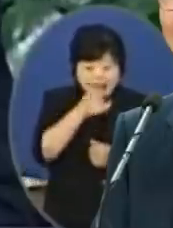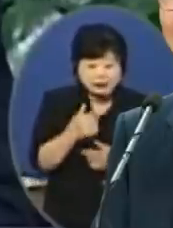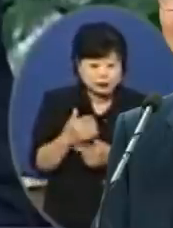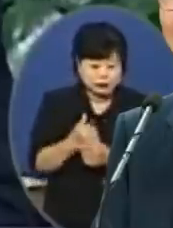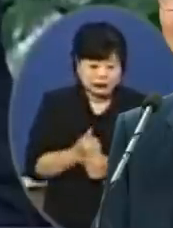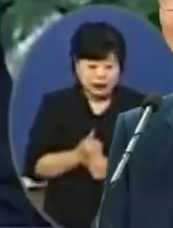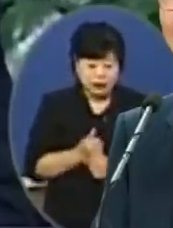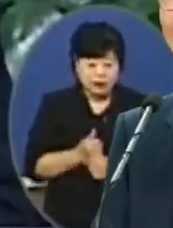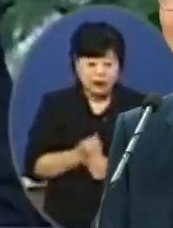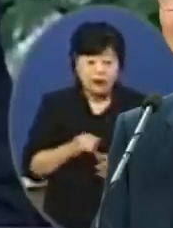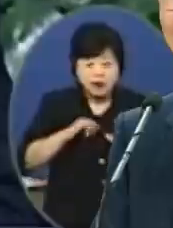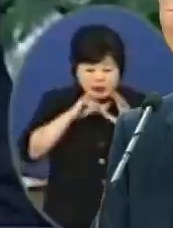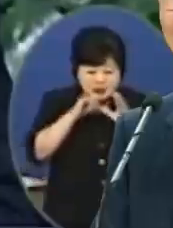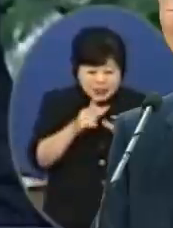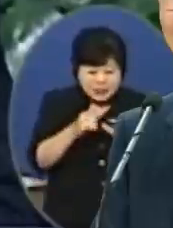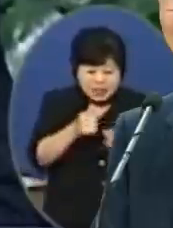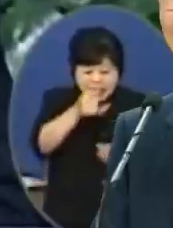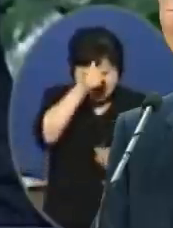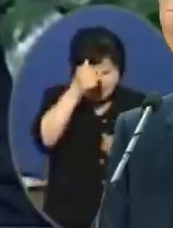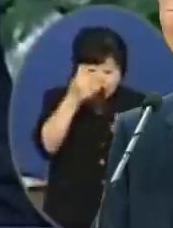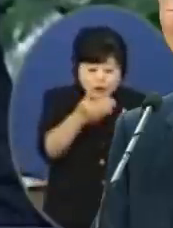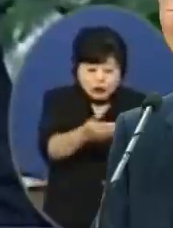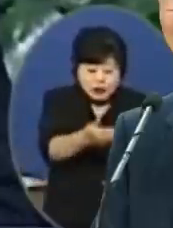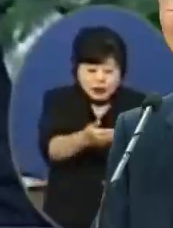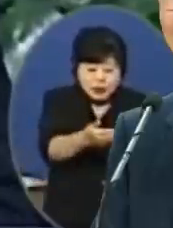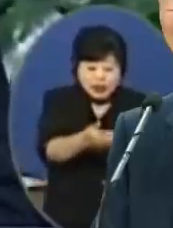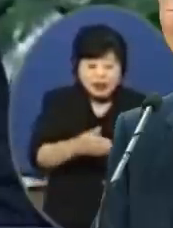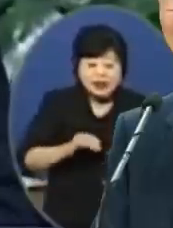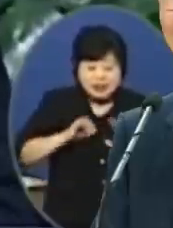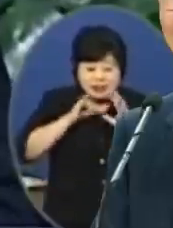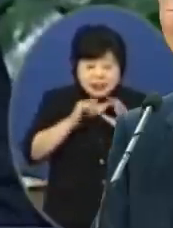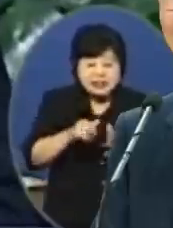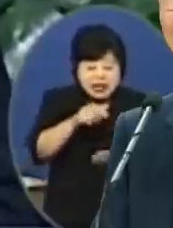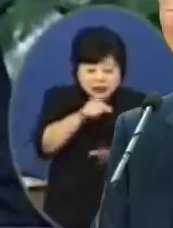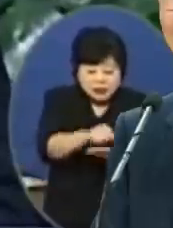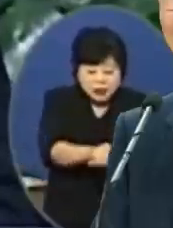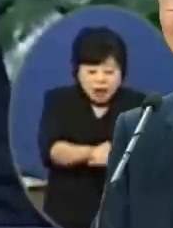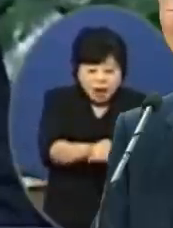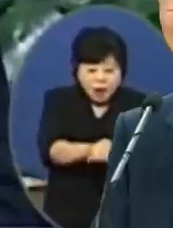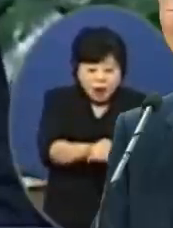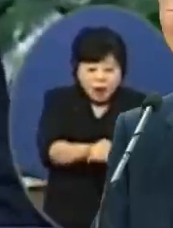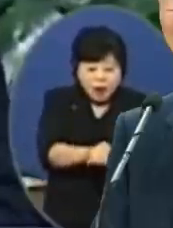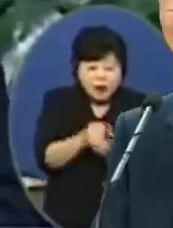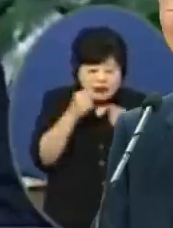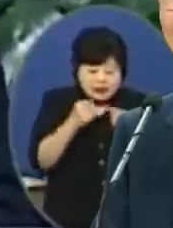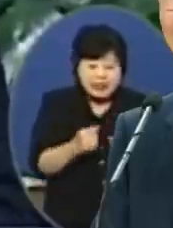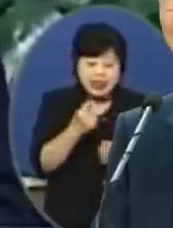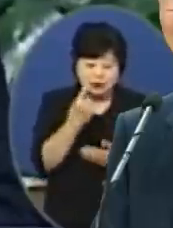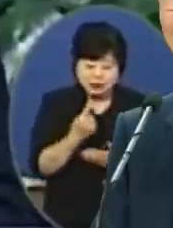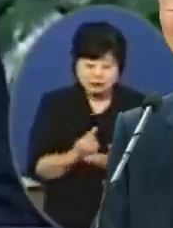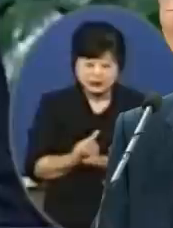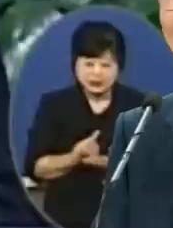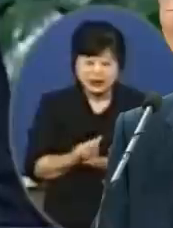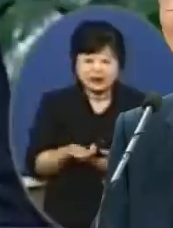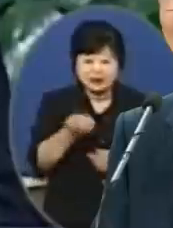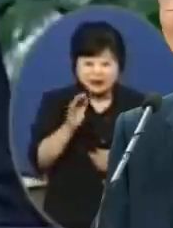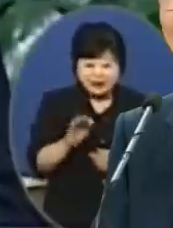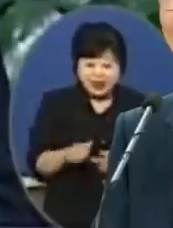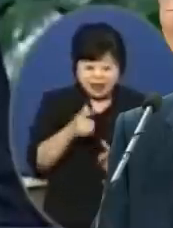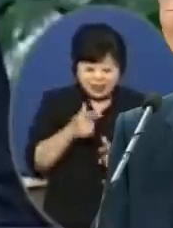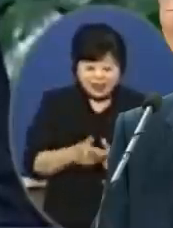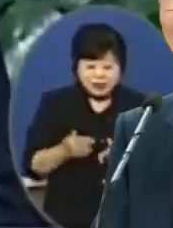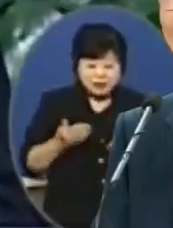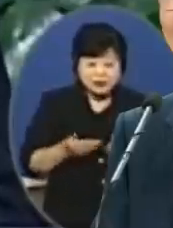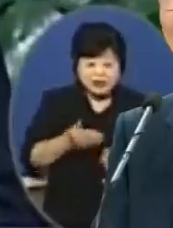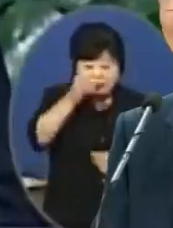붙잡고 세상을 아담에게 주었는데 세상을 점령하고 살아왔었습니다. 그런데